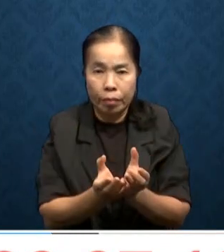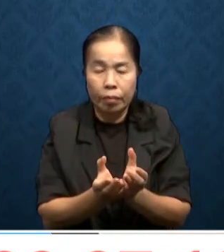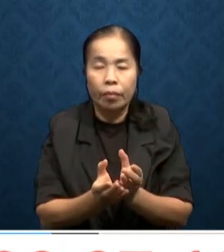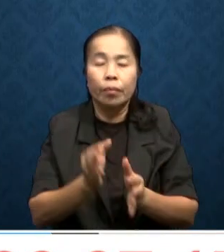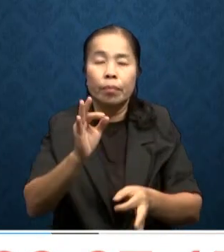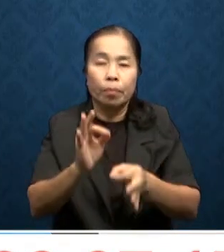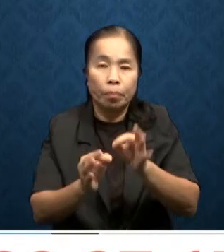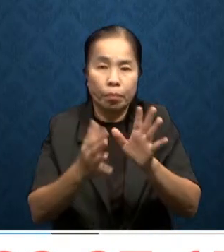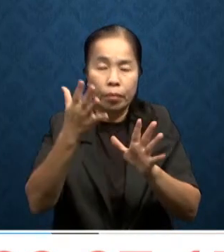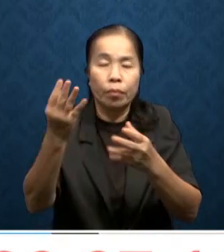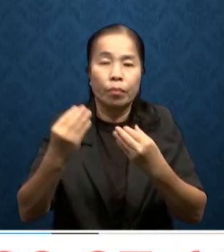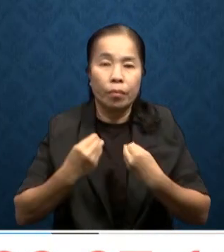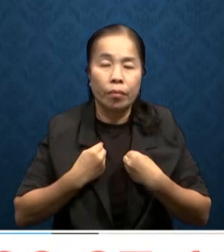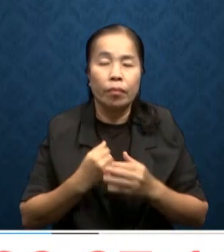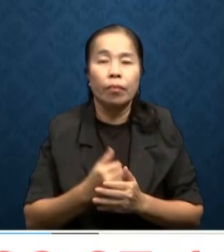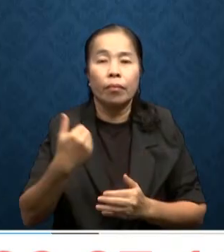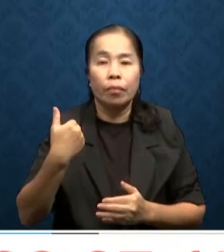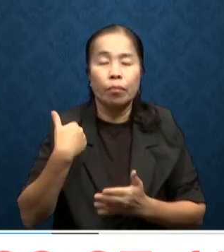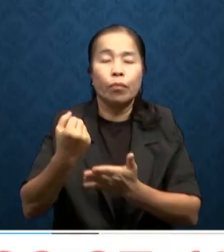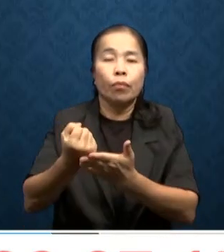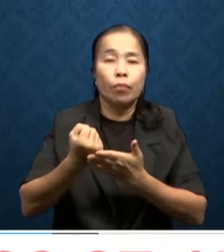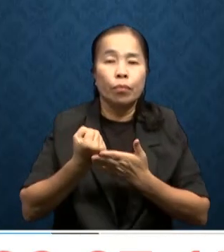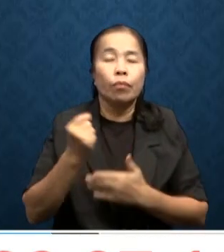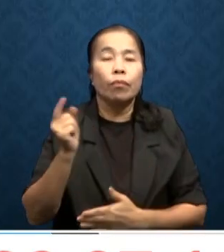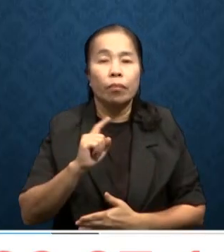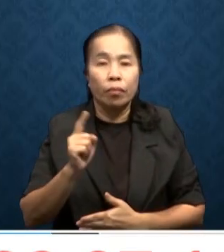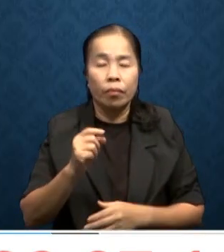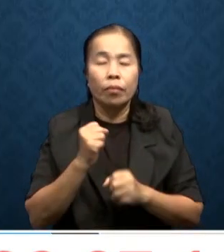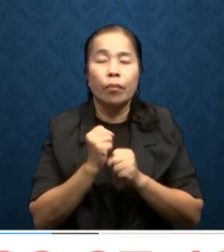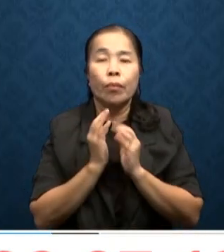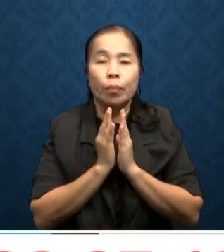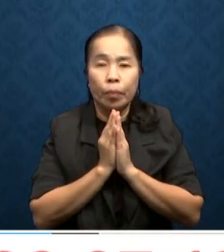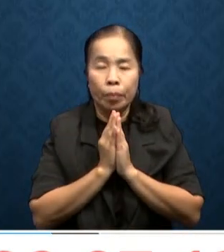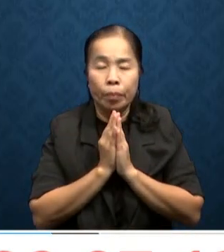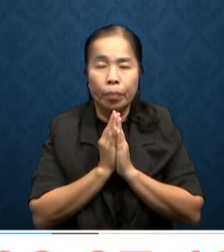ิงนอกจนดสนที่สนัครstarสวพะพิธีธรรม